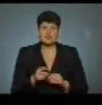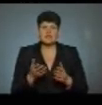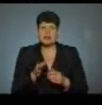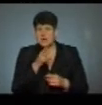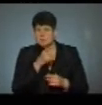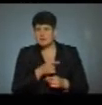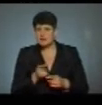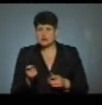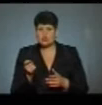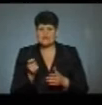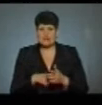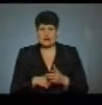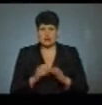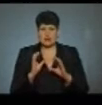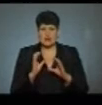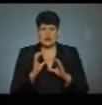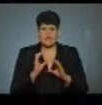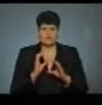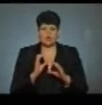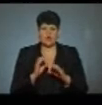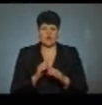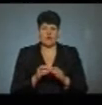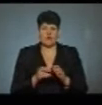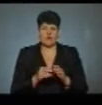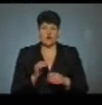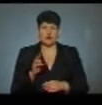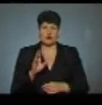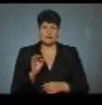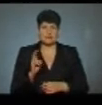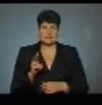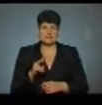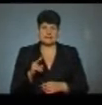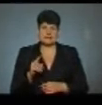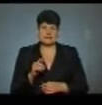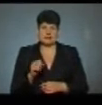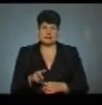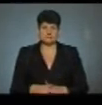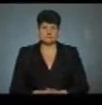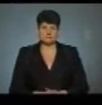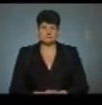період закриють автовокзал. Анжела Шова, Марта Журавель. Новини на Суспільному. Тернопіль.